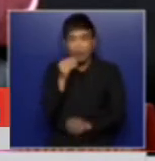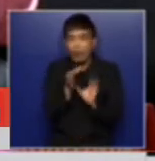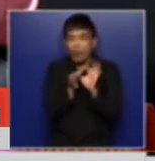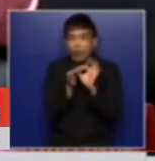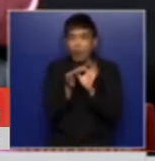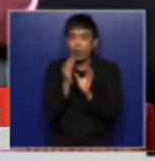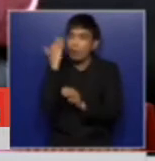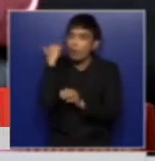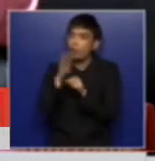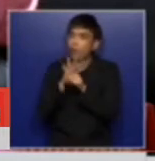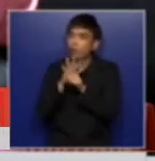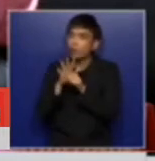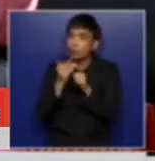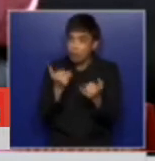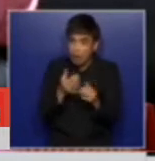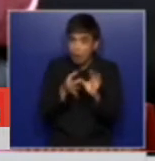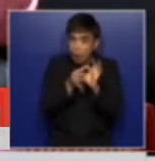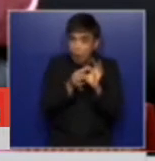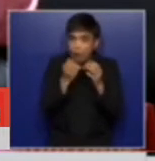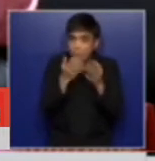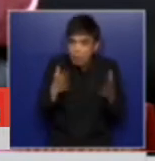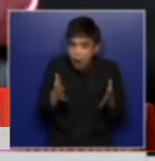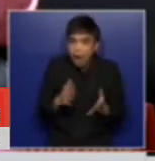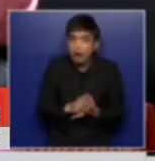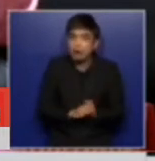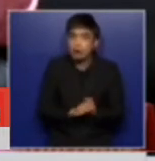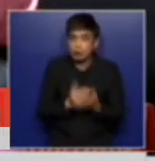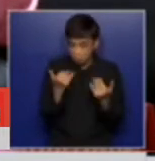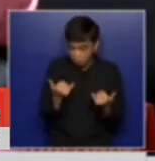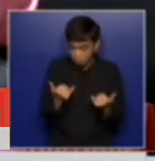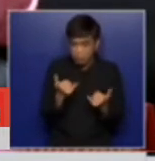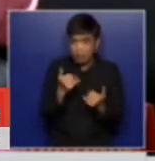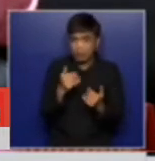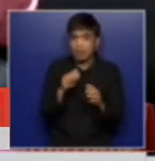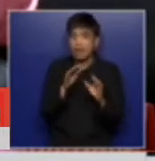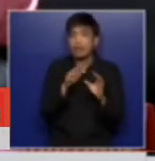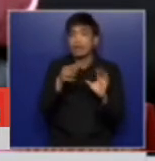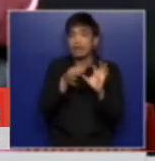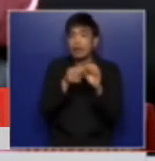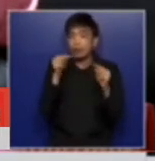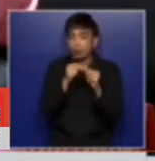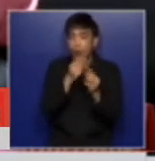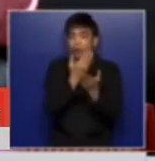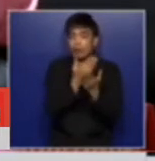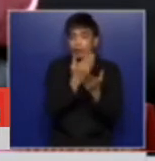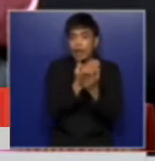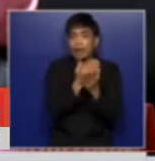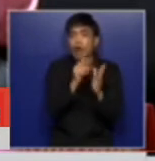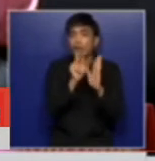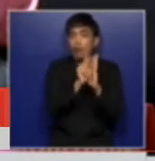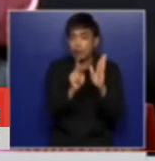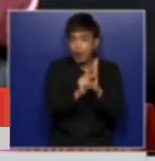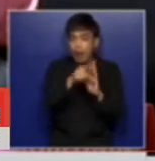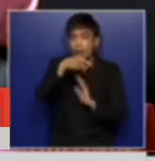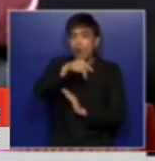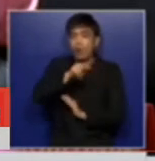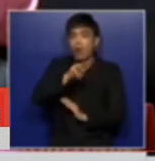นี้นั่นก็คือร่างพระราชบัญญัติฉบับล่าสุดครับร่างพระราชบัญญัติงบประมาณรายจ่ายประจำปีงบประมาณ